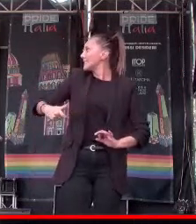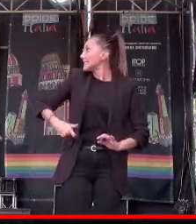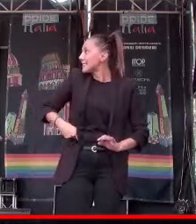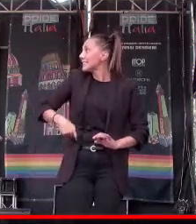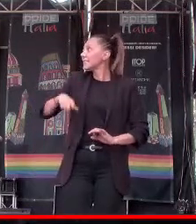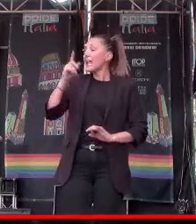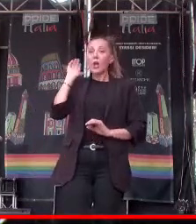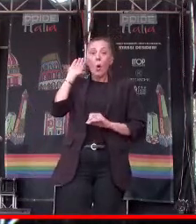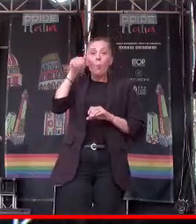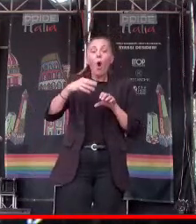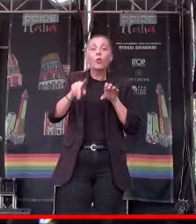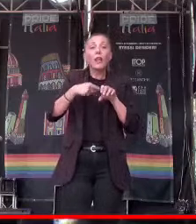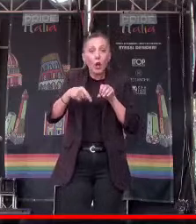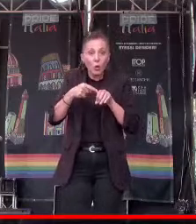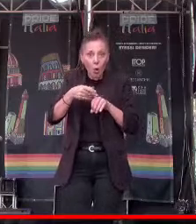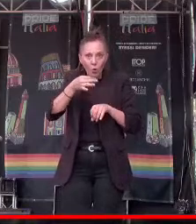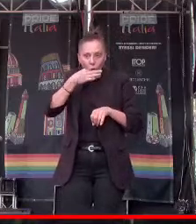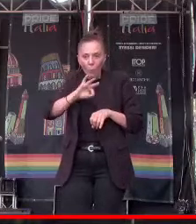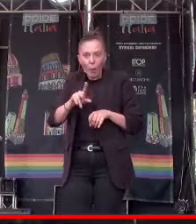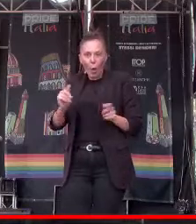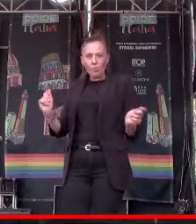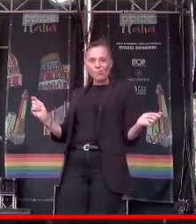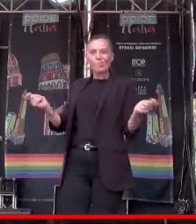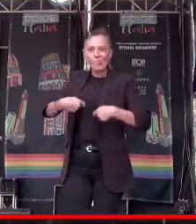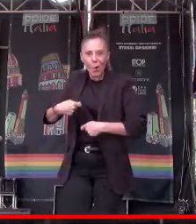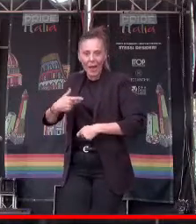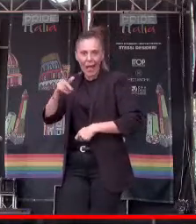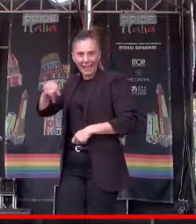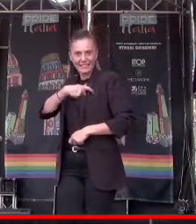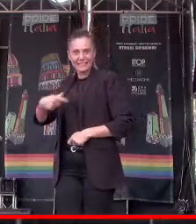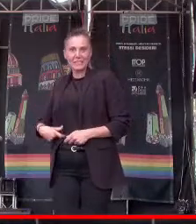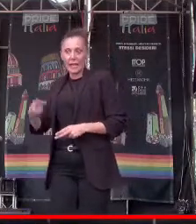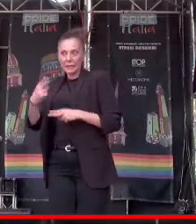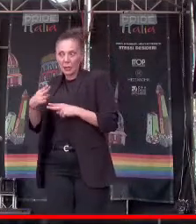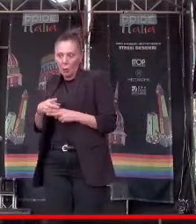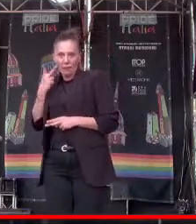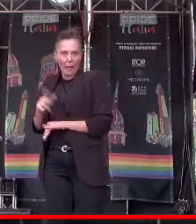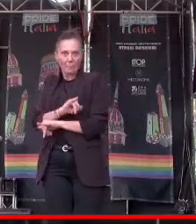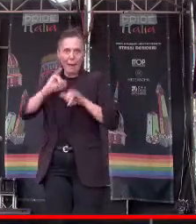Ammazza, il sindaco di Monterotondo può fare scarpa a quello di Roma, che si vede mai, dico. Vabbè, io vado.